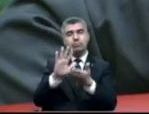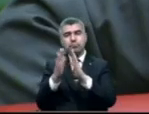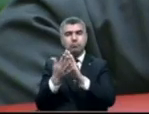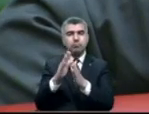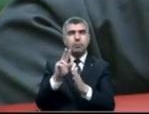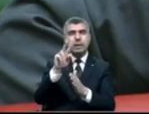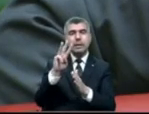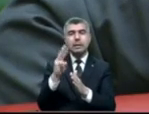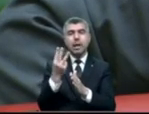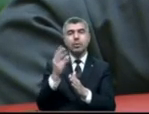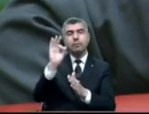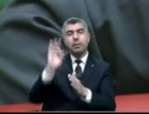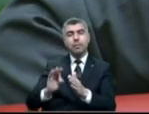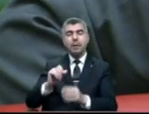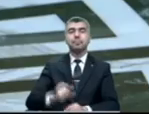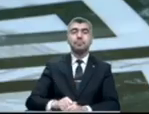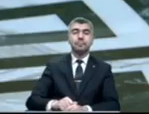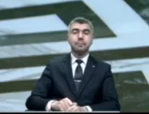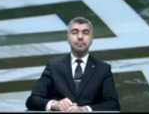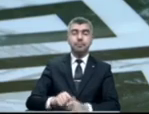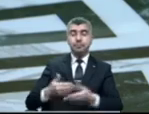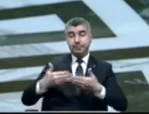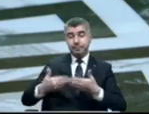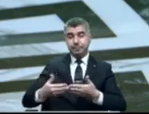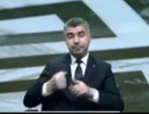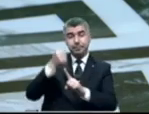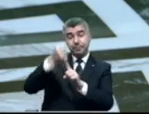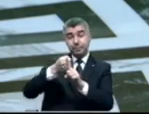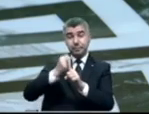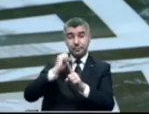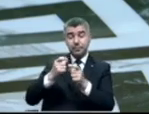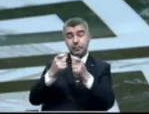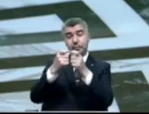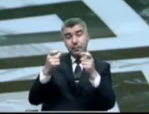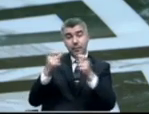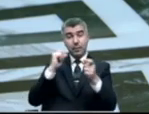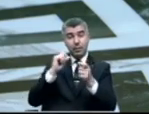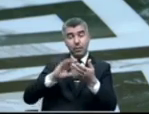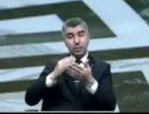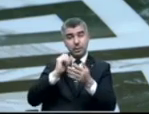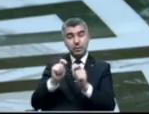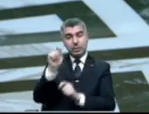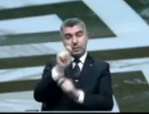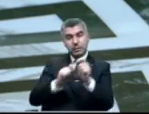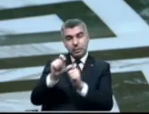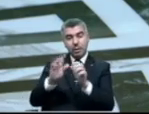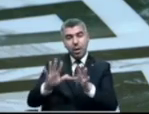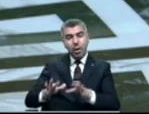نمو ديال 13%. ونعمل حالا على تشجيع توسيع وتحسين القدرات